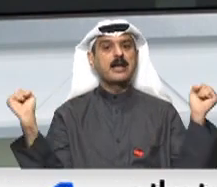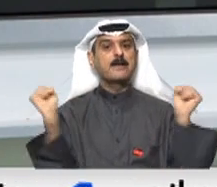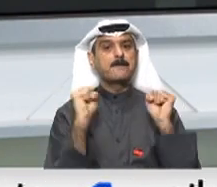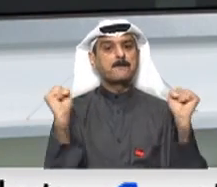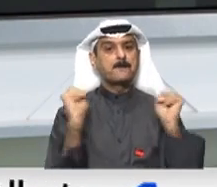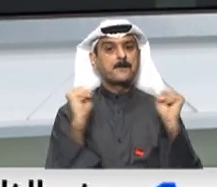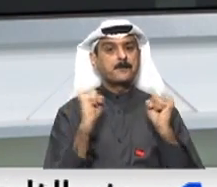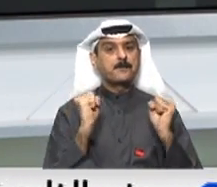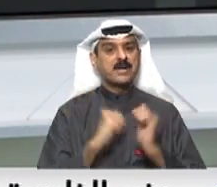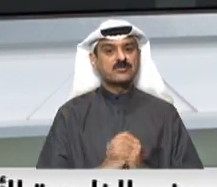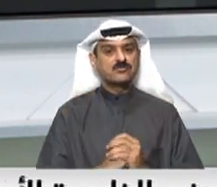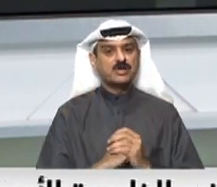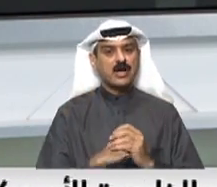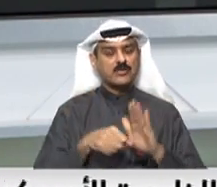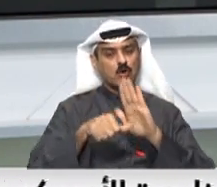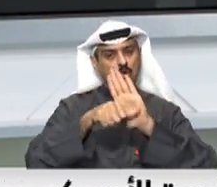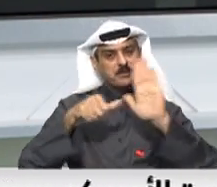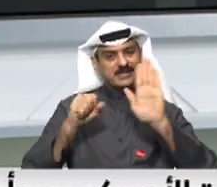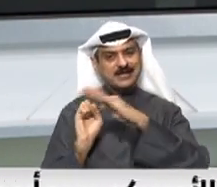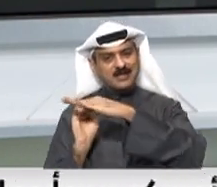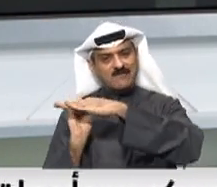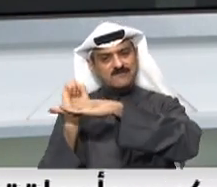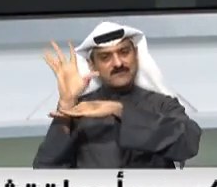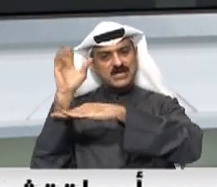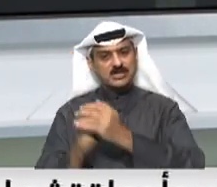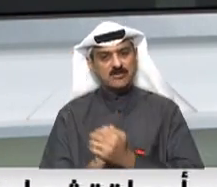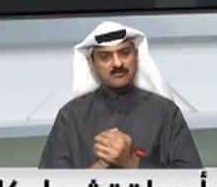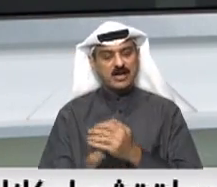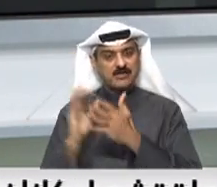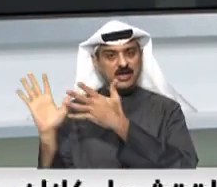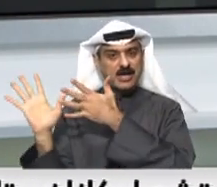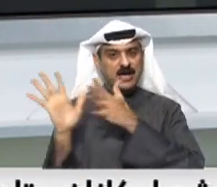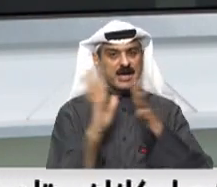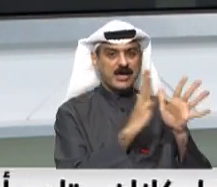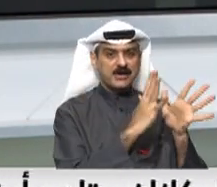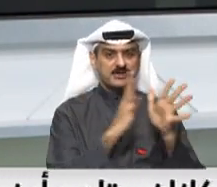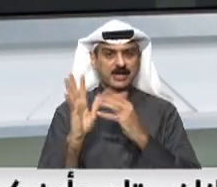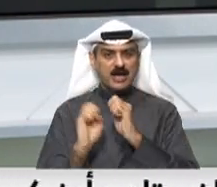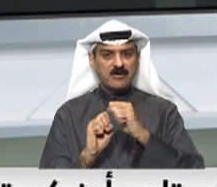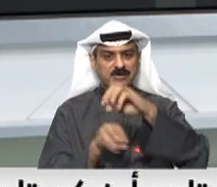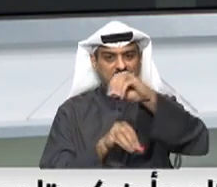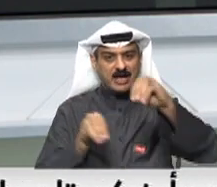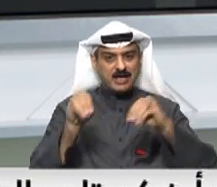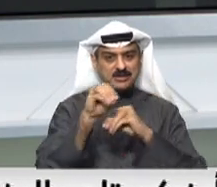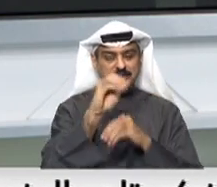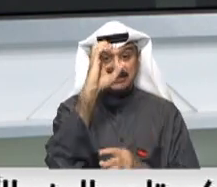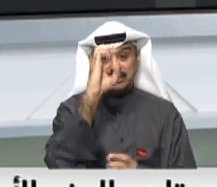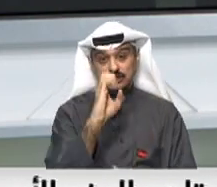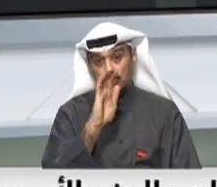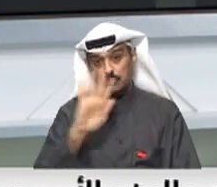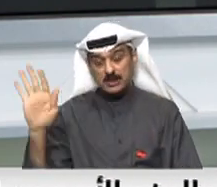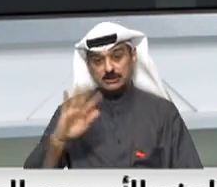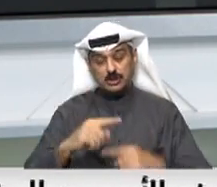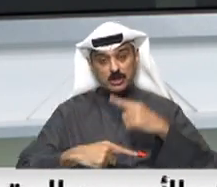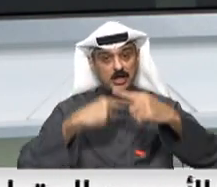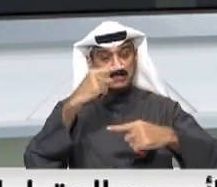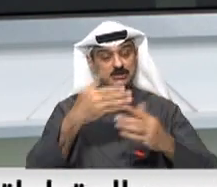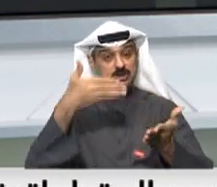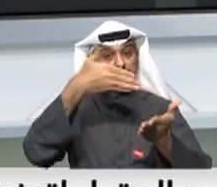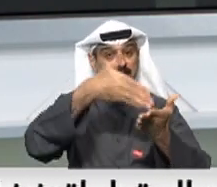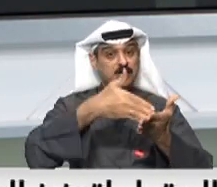وايضا بدايه ساعات الصباح الاولى تتوقع تحول الرياح الى رياح الكوس الجنوبيه الشرقيه تستمر معانا حتى يوم الاحد